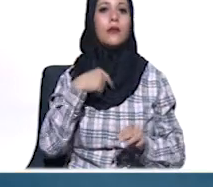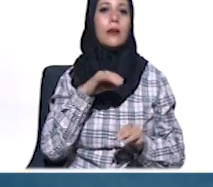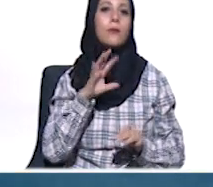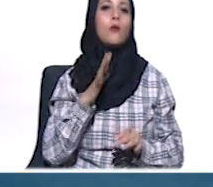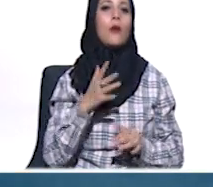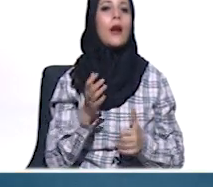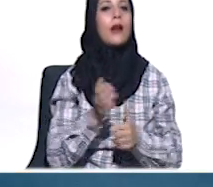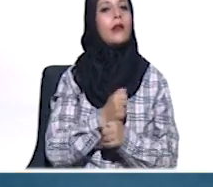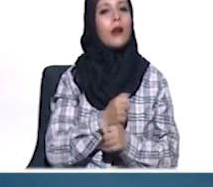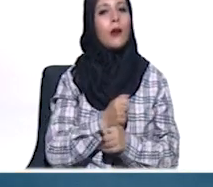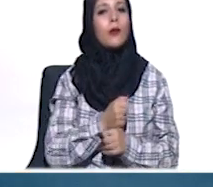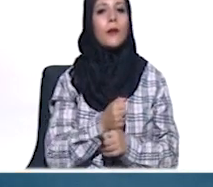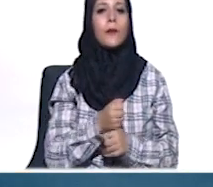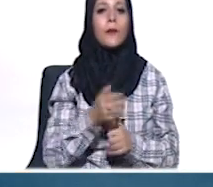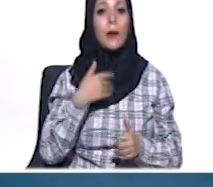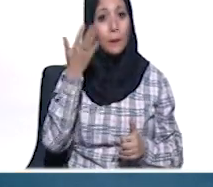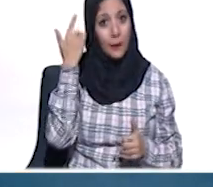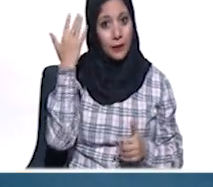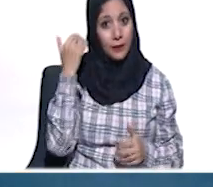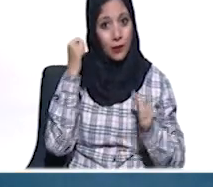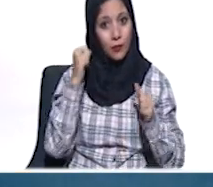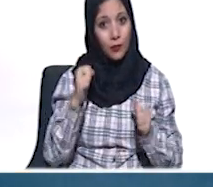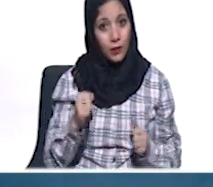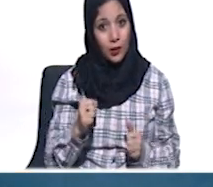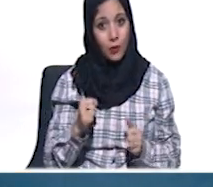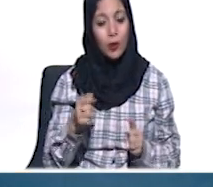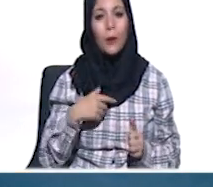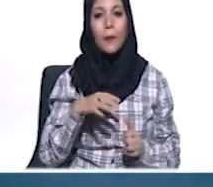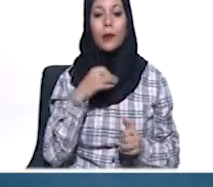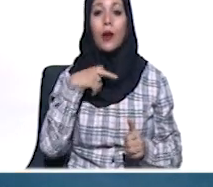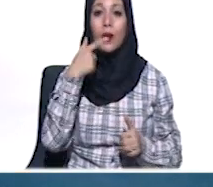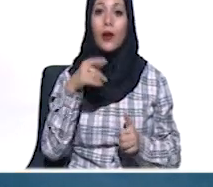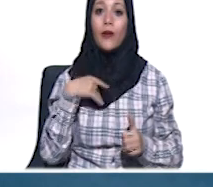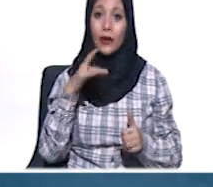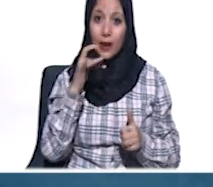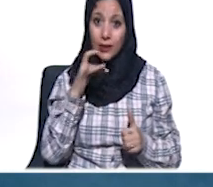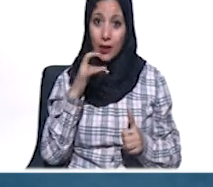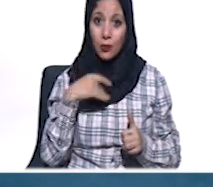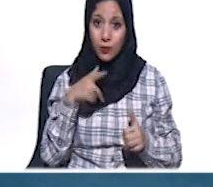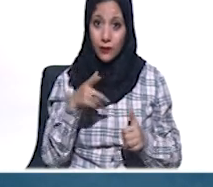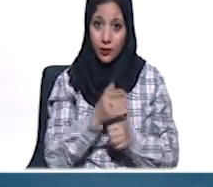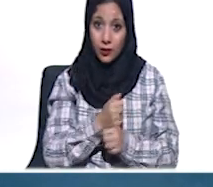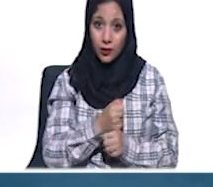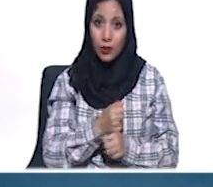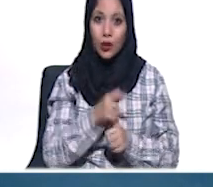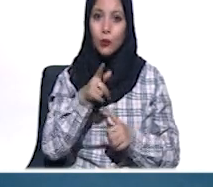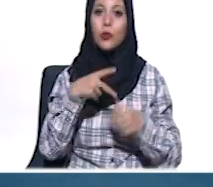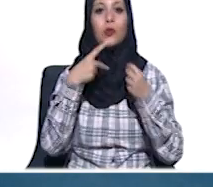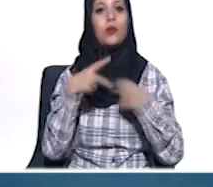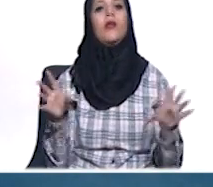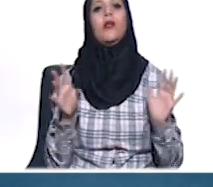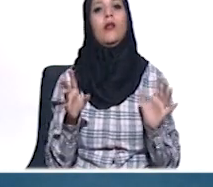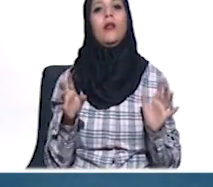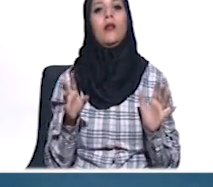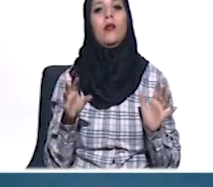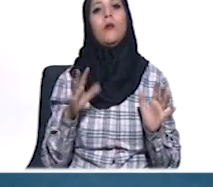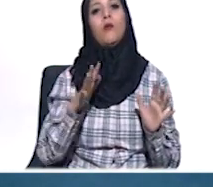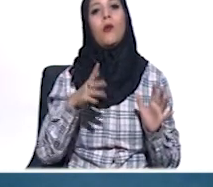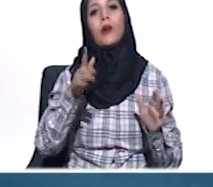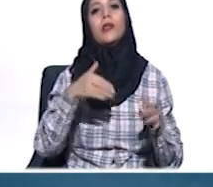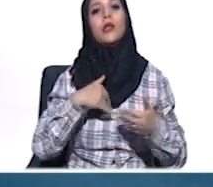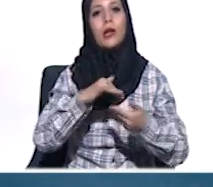لا هو بصراحة يعني من زمان خالص قال لي فاطمة يوم ما هتجوز هتبقي انت موافقة وممكن